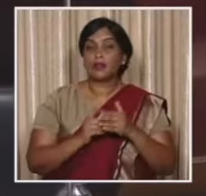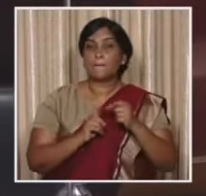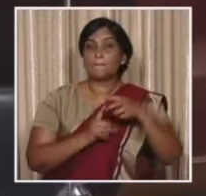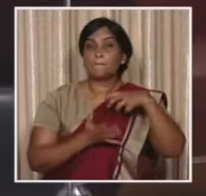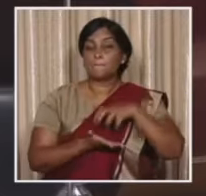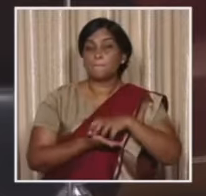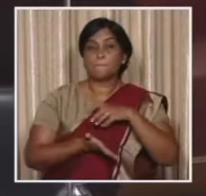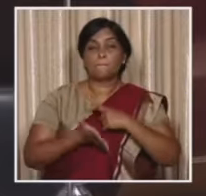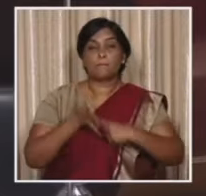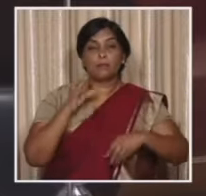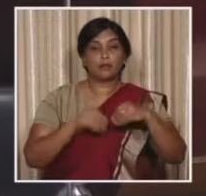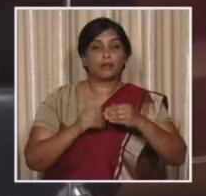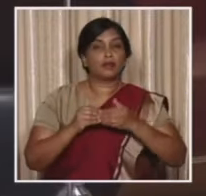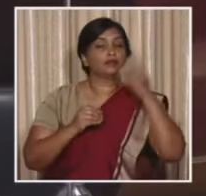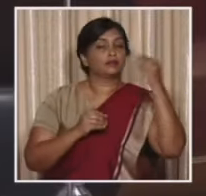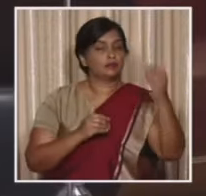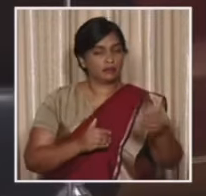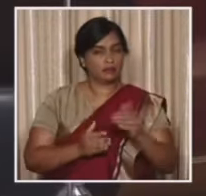pelat mati orang kalender ma.